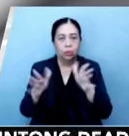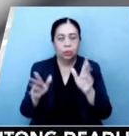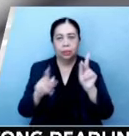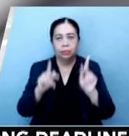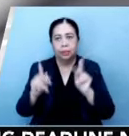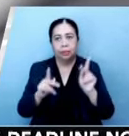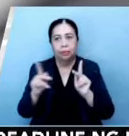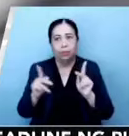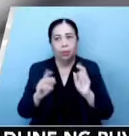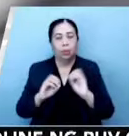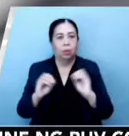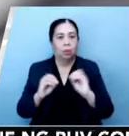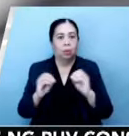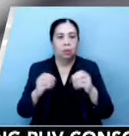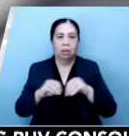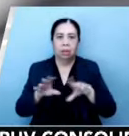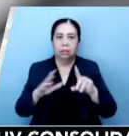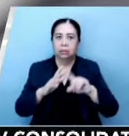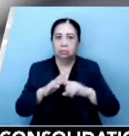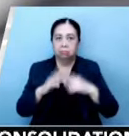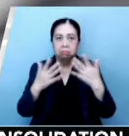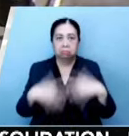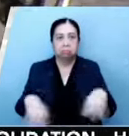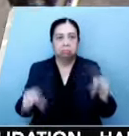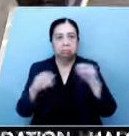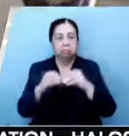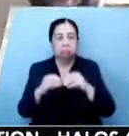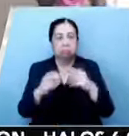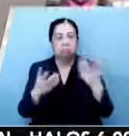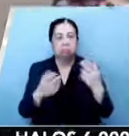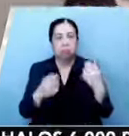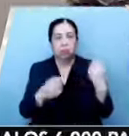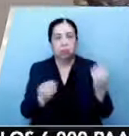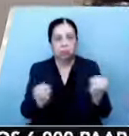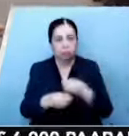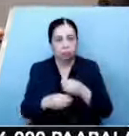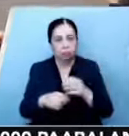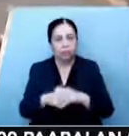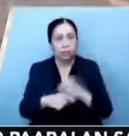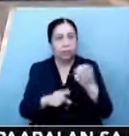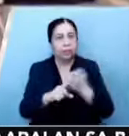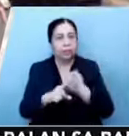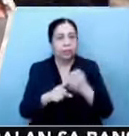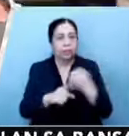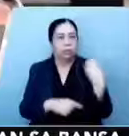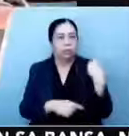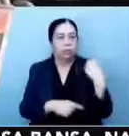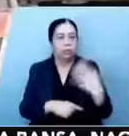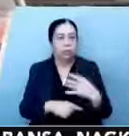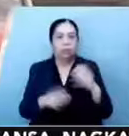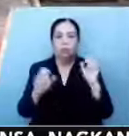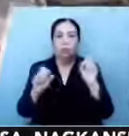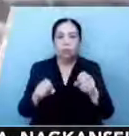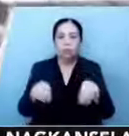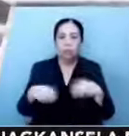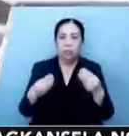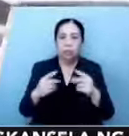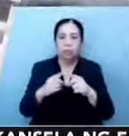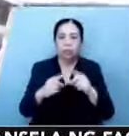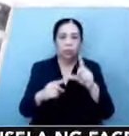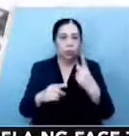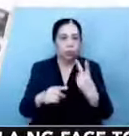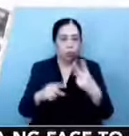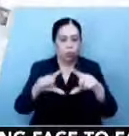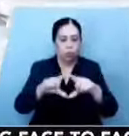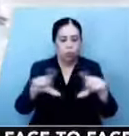nang bisa oras na magtapos ang kanilang panunungkulan. Bawat otorisadong opisyal pwede bigyan ng hanggang 2 plaka maliban